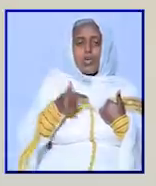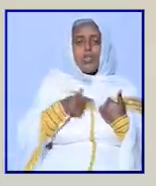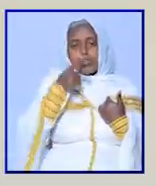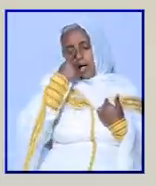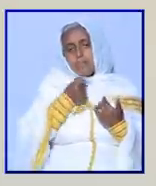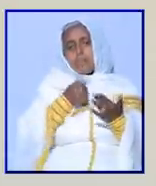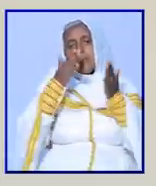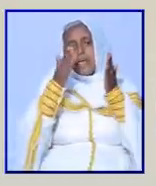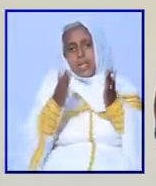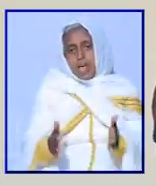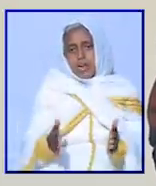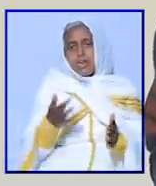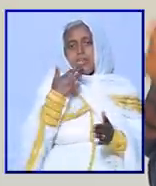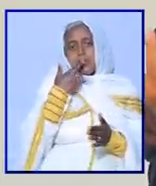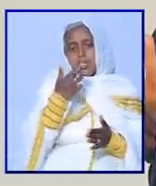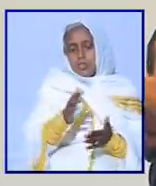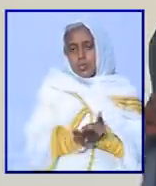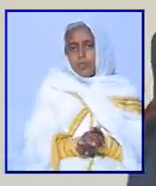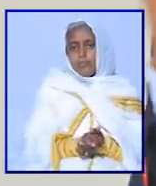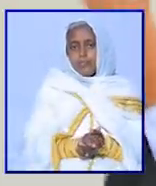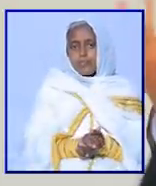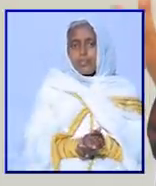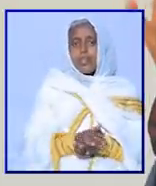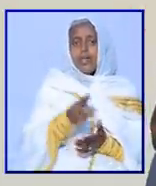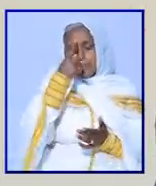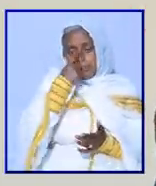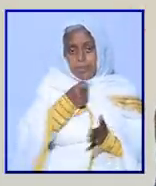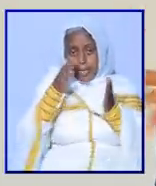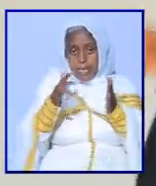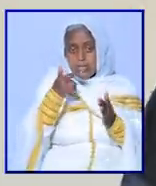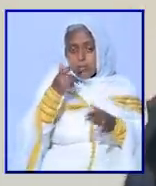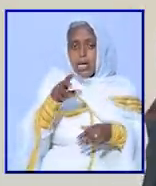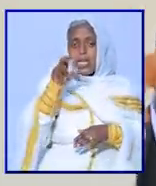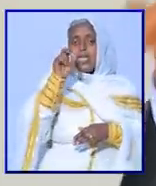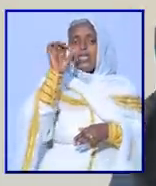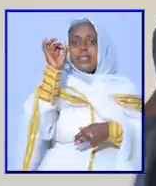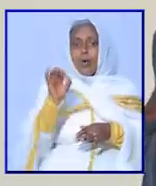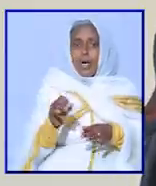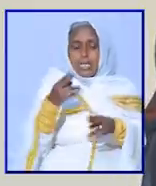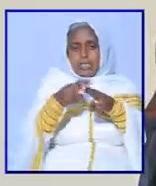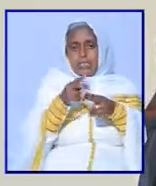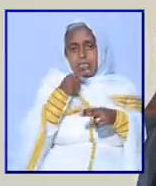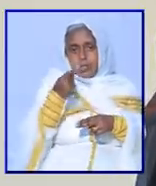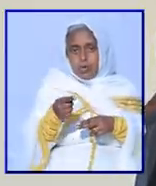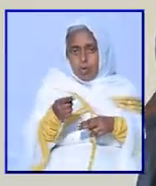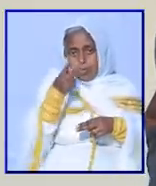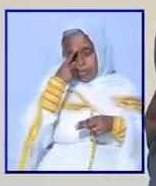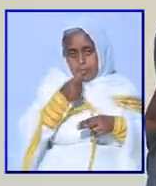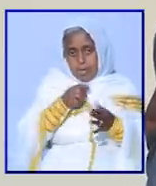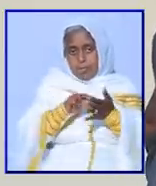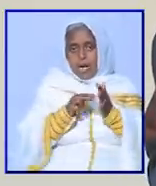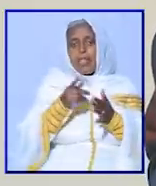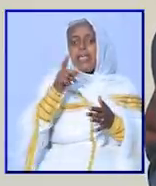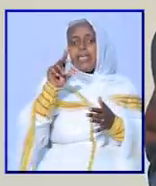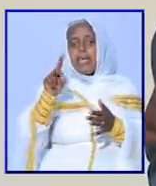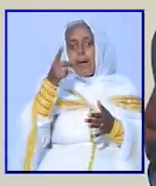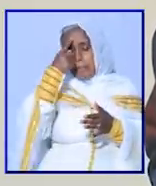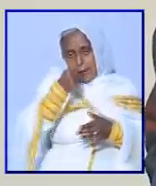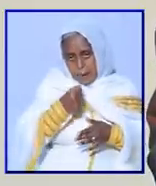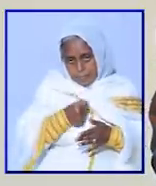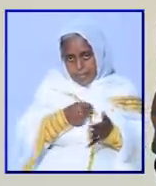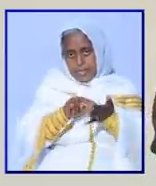ጠቅላላሁን ያለነው ምእመናኑ ደግሞ አማኞቹ ምእመናን ሲል የወል ስምም ነው። ምእመን ማለት ምን ማለት